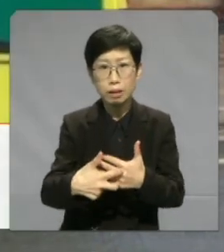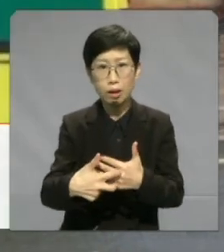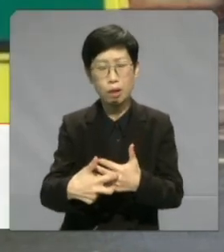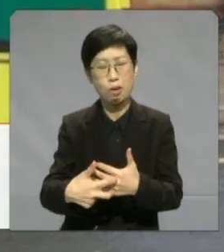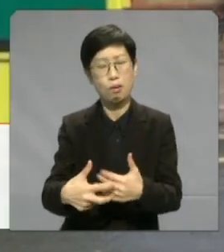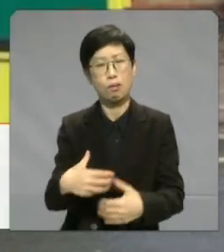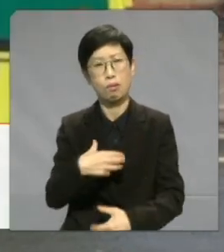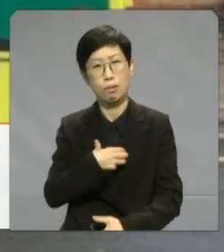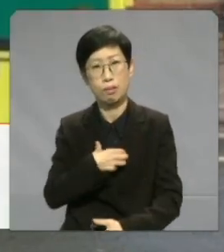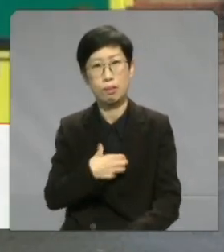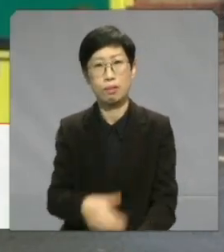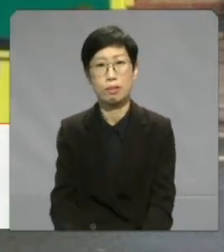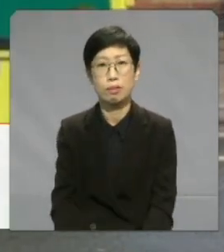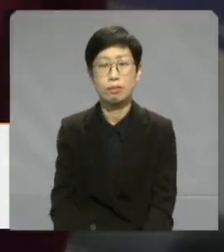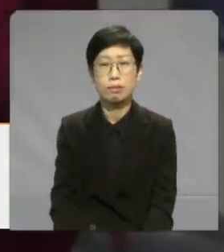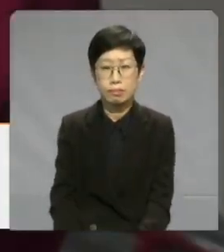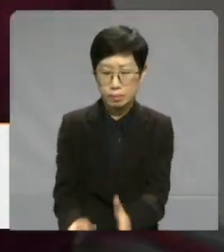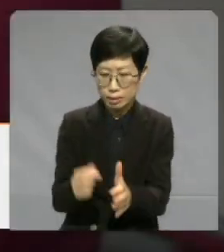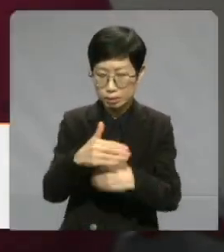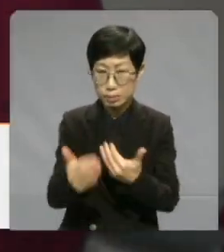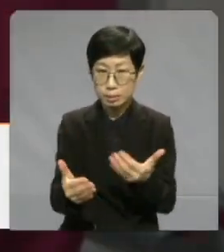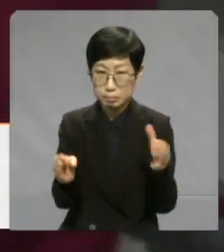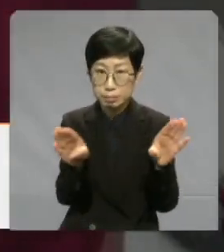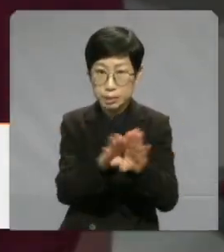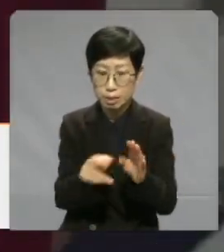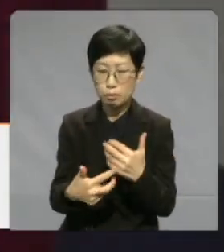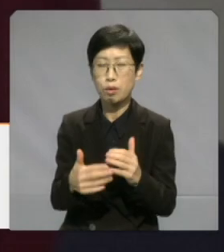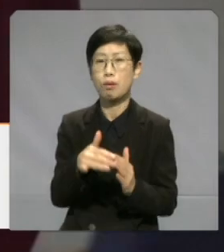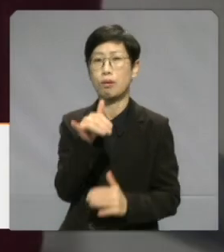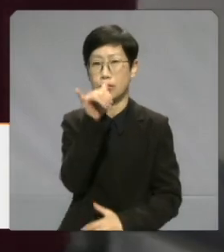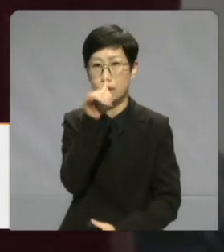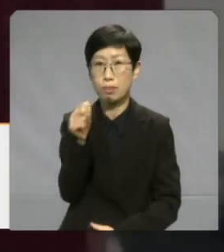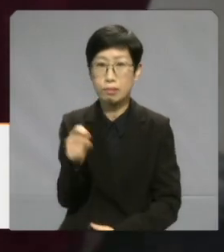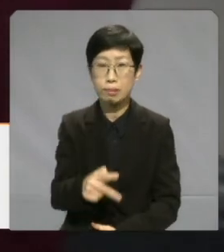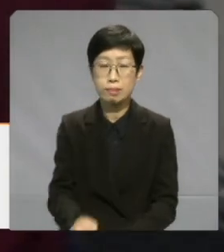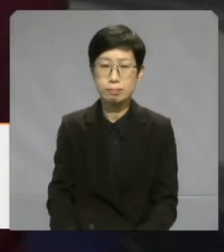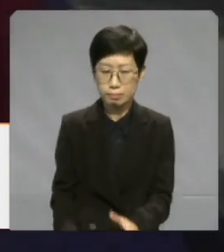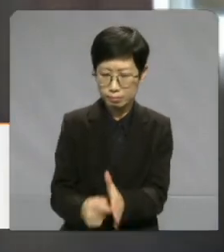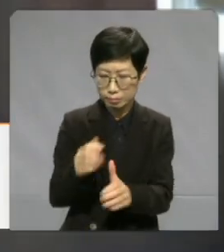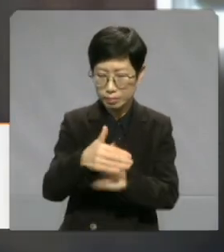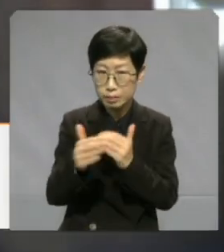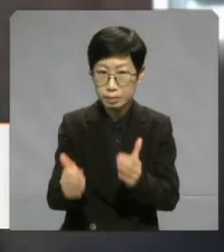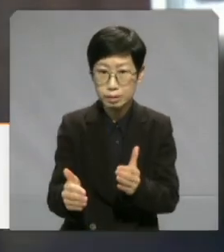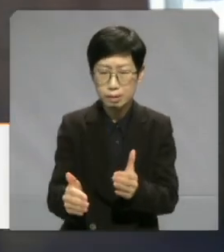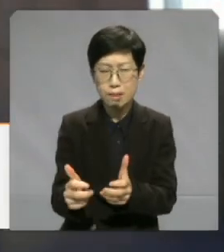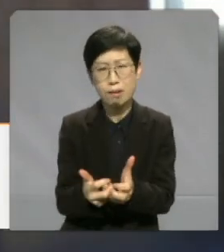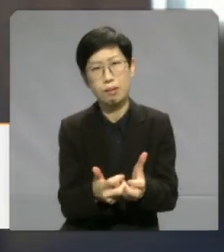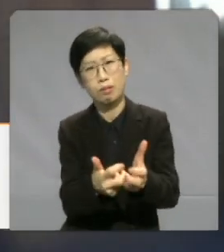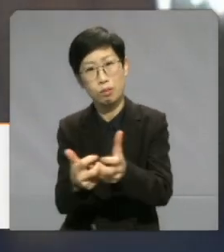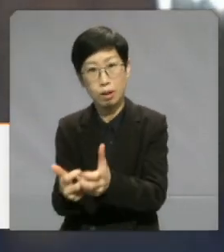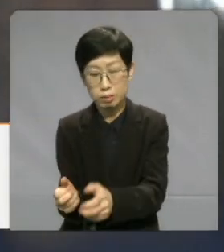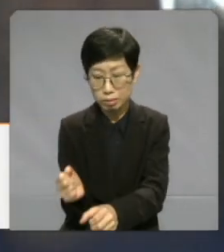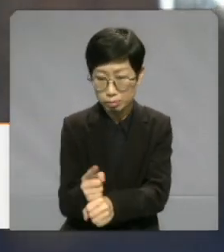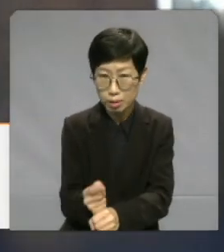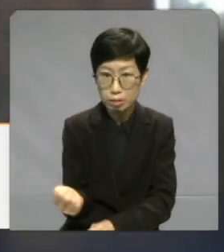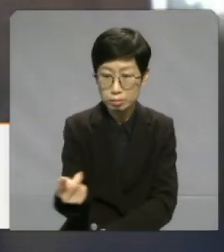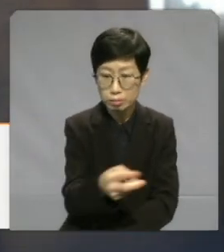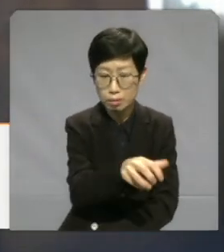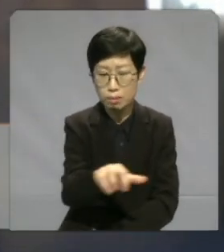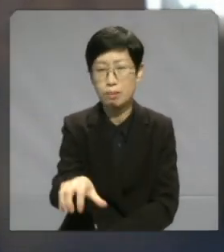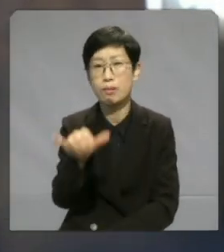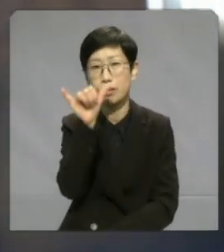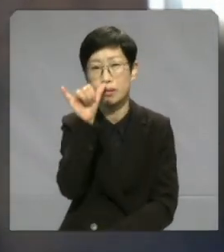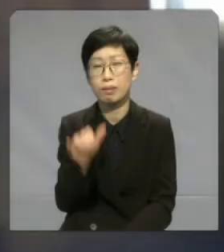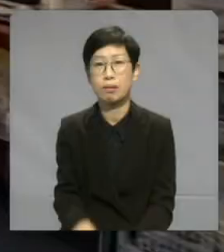우려됩니다. 응급실을 폐쇄한 병원이 있는가 하면 응급실 수용력이 한계에 달한 병원도 여러 곳입니다.